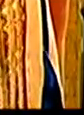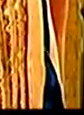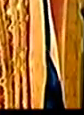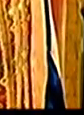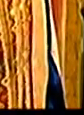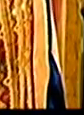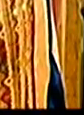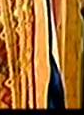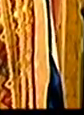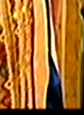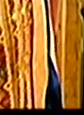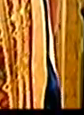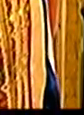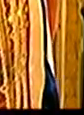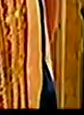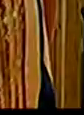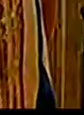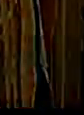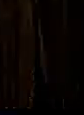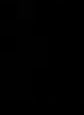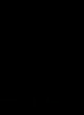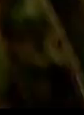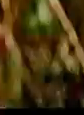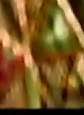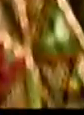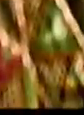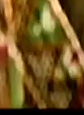Эртний энэтхэгийн нэгэн гайхамшигт цайдаг юм.